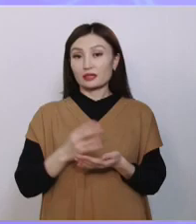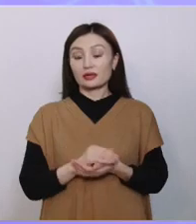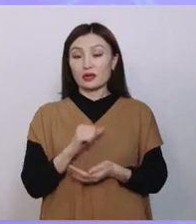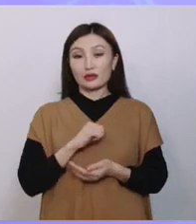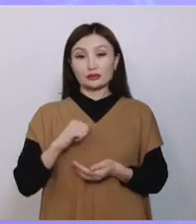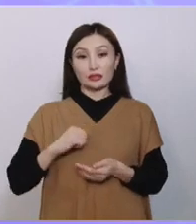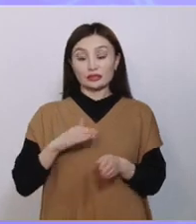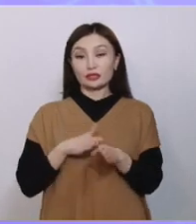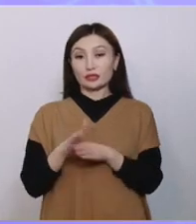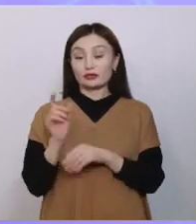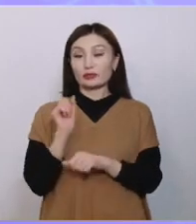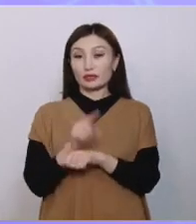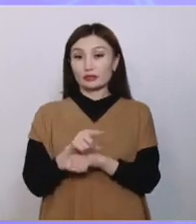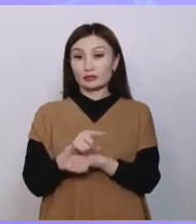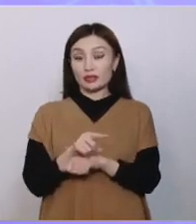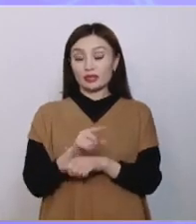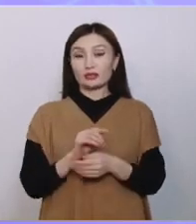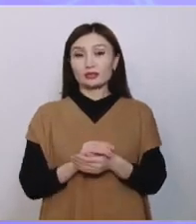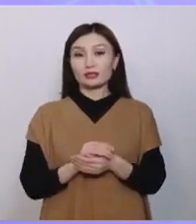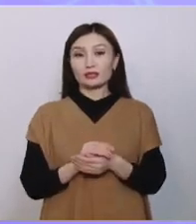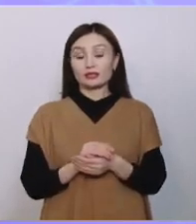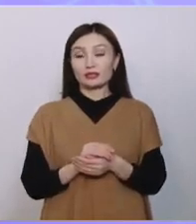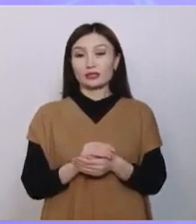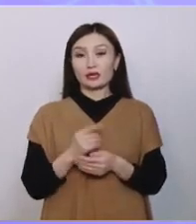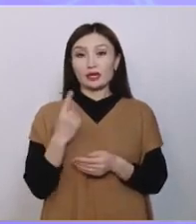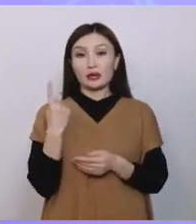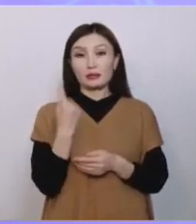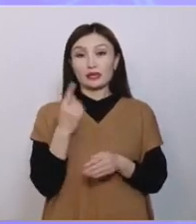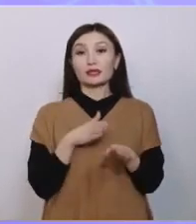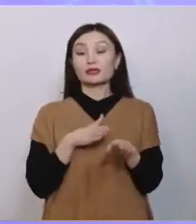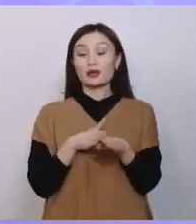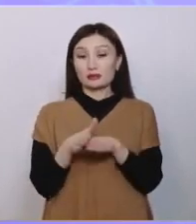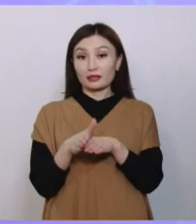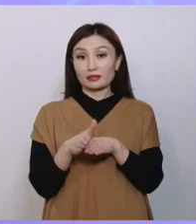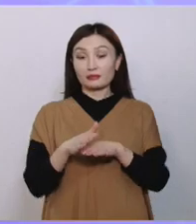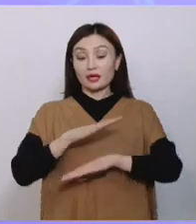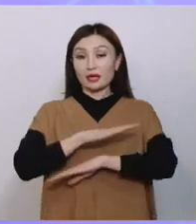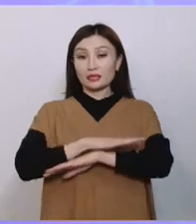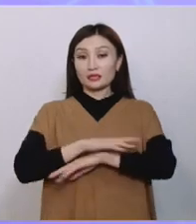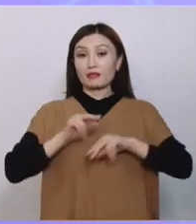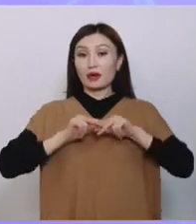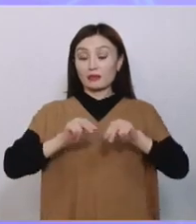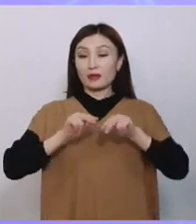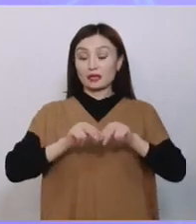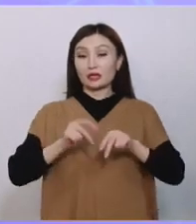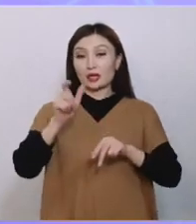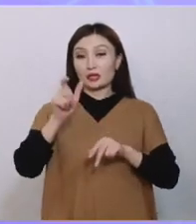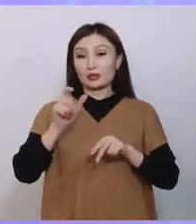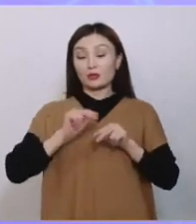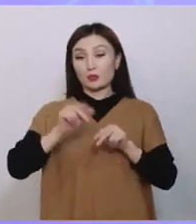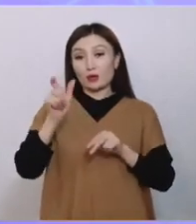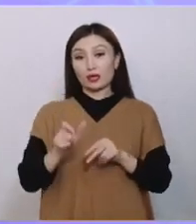Өз алдынша атқаруға берілген тапшырмалардың бірін ғана атқарып, сауақ берген мұғалімдерге